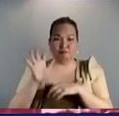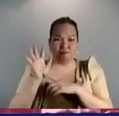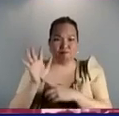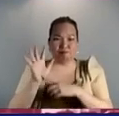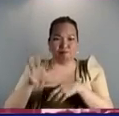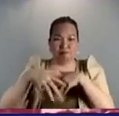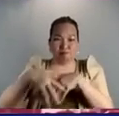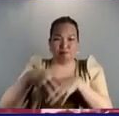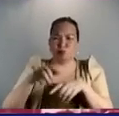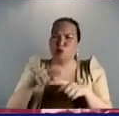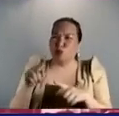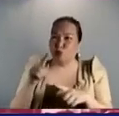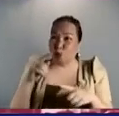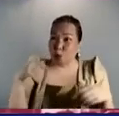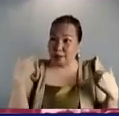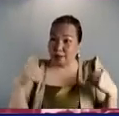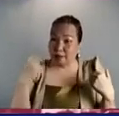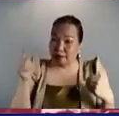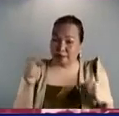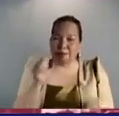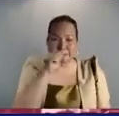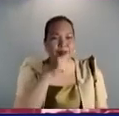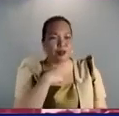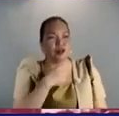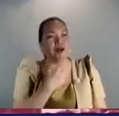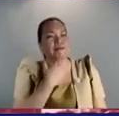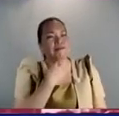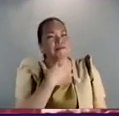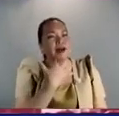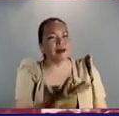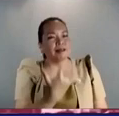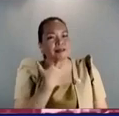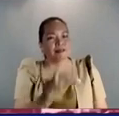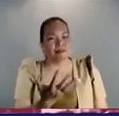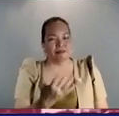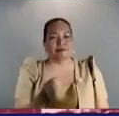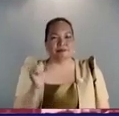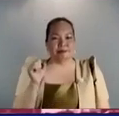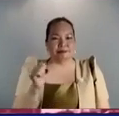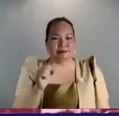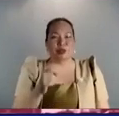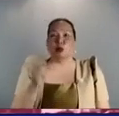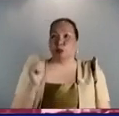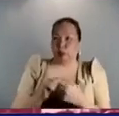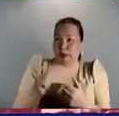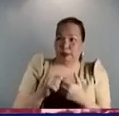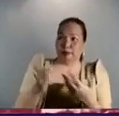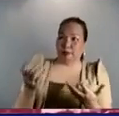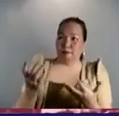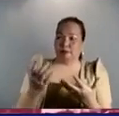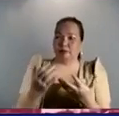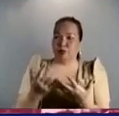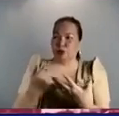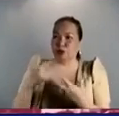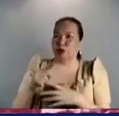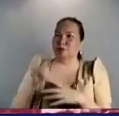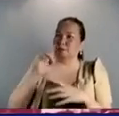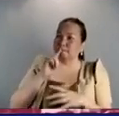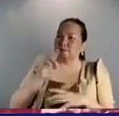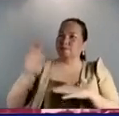elementary ka noon? Elementary. Opo. Nasa grade 5 yata ako noon. Grade 5, no? So, syempre, yung mga inaugurasyon na